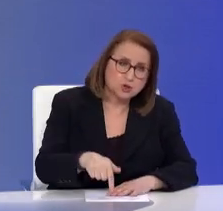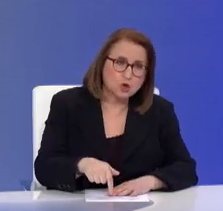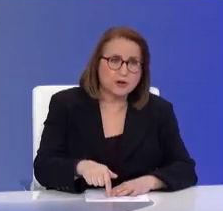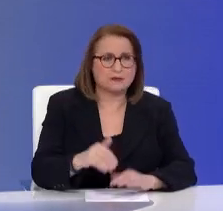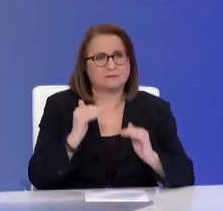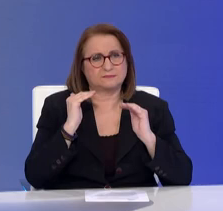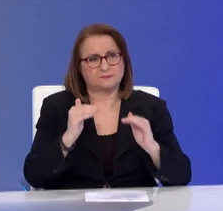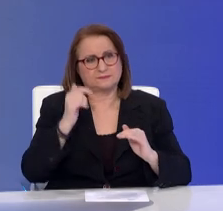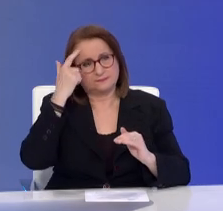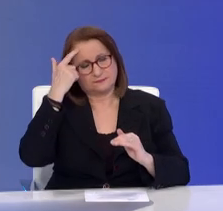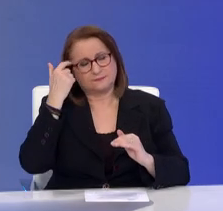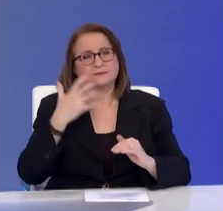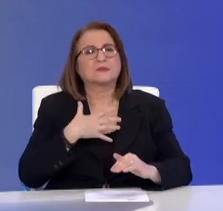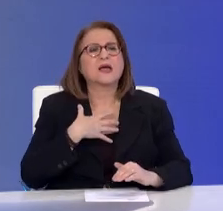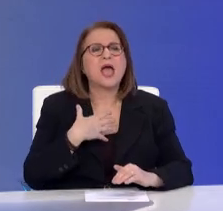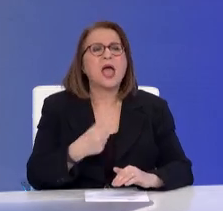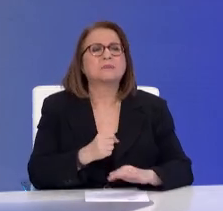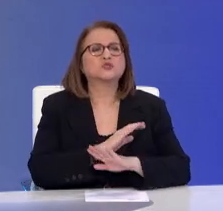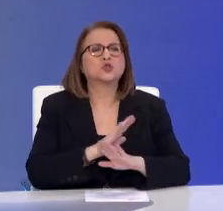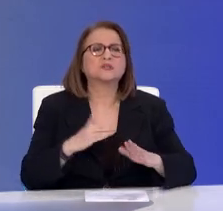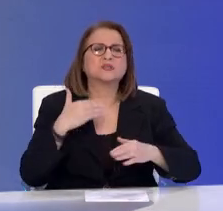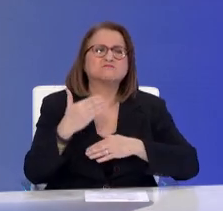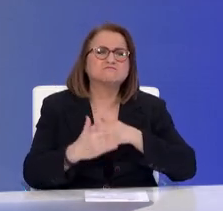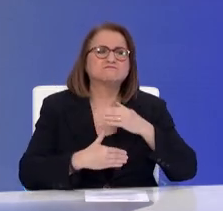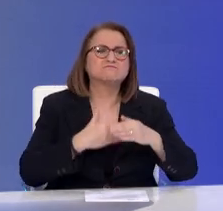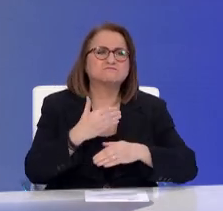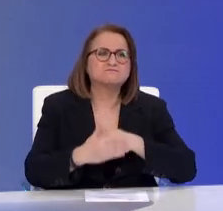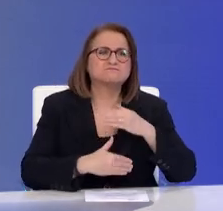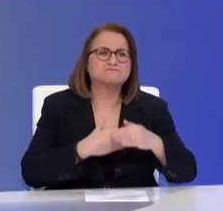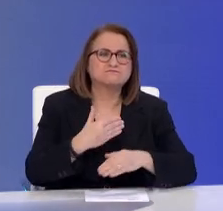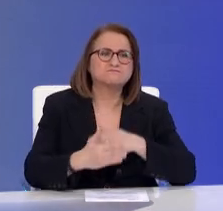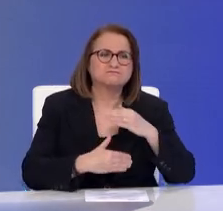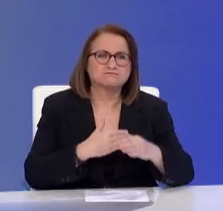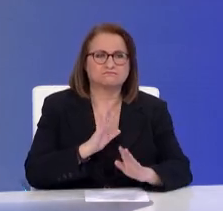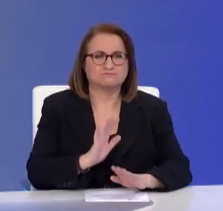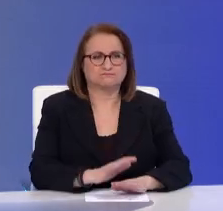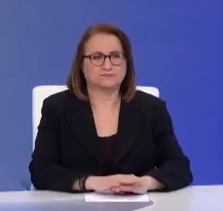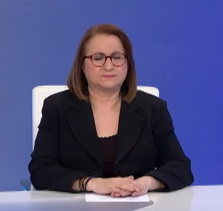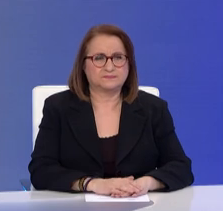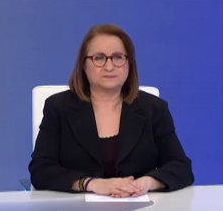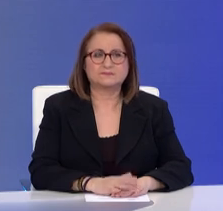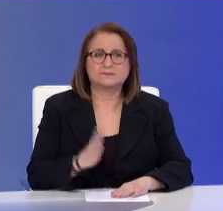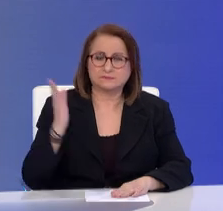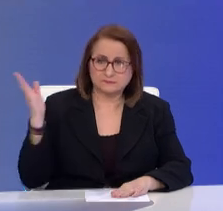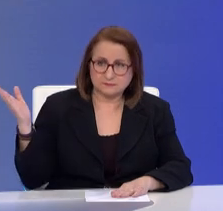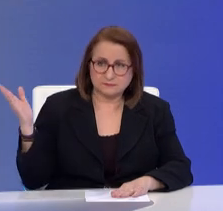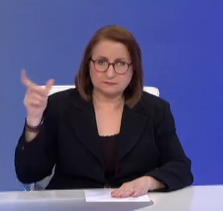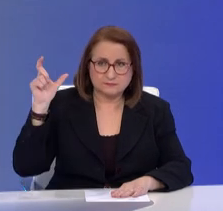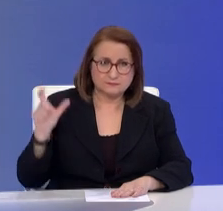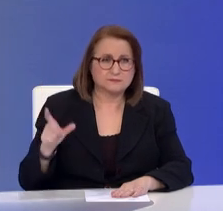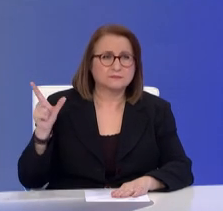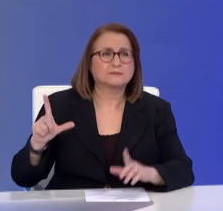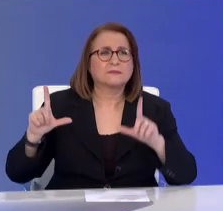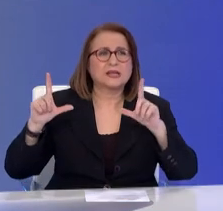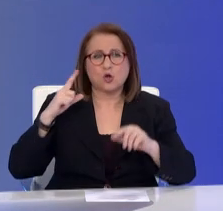η εμπιστοσύνη εξακολουθεί να είναι ο κοινός παρονομαστής. Εδώ βλέπετε μια